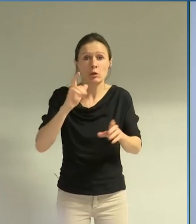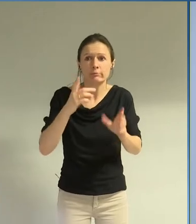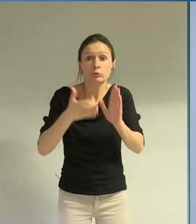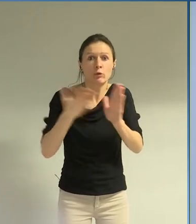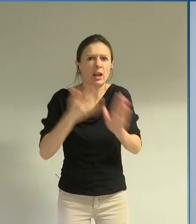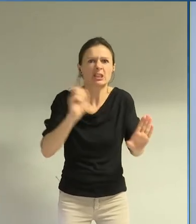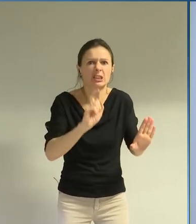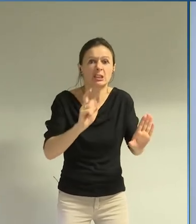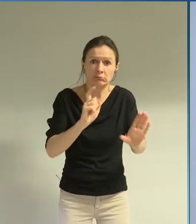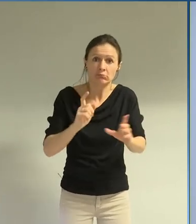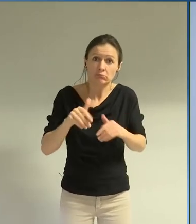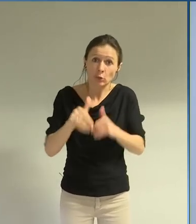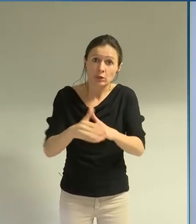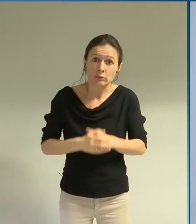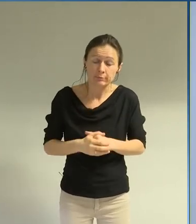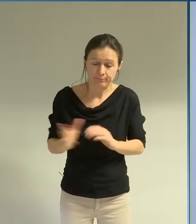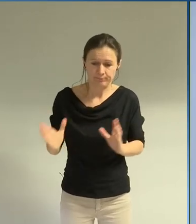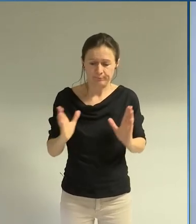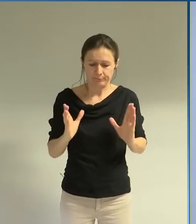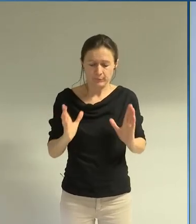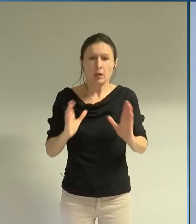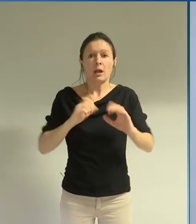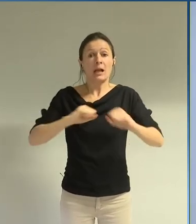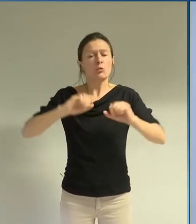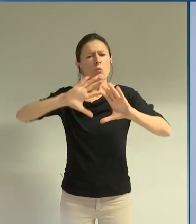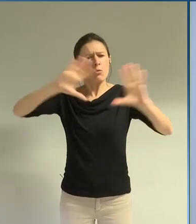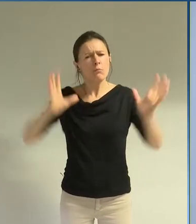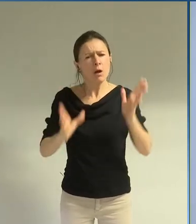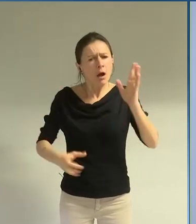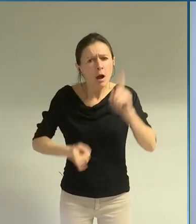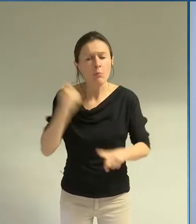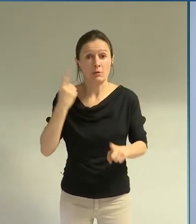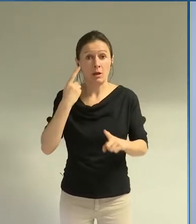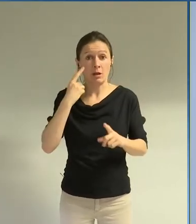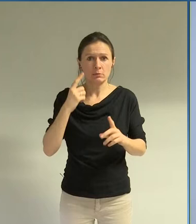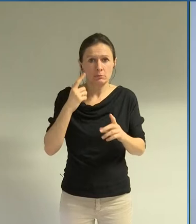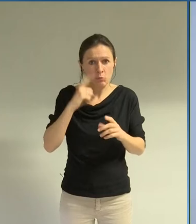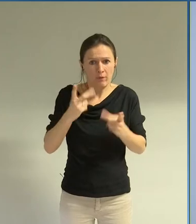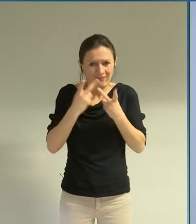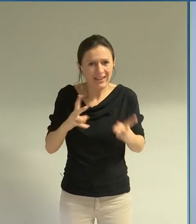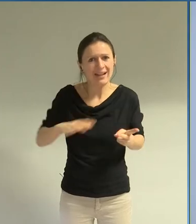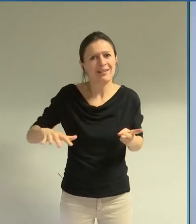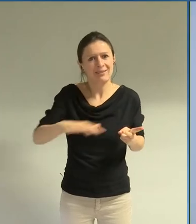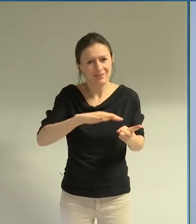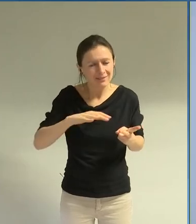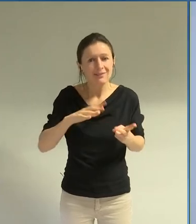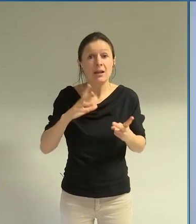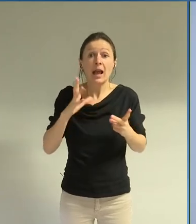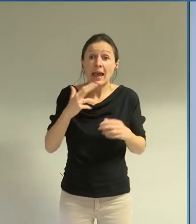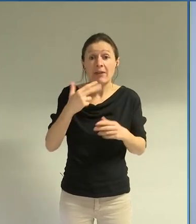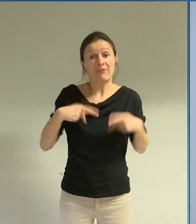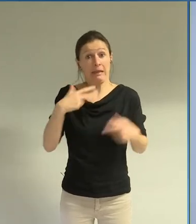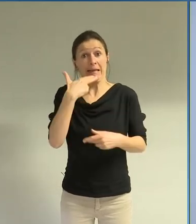globale elle est stratégique elle est vitale pour l'avenir de nos villes pour la qualité de nos vies aussi car les menaces